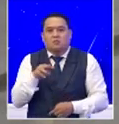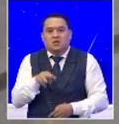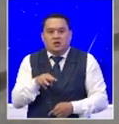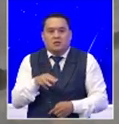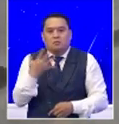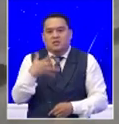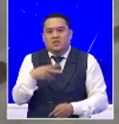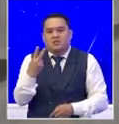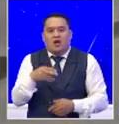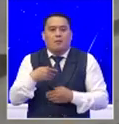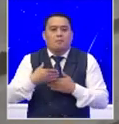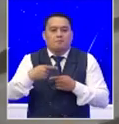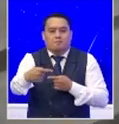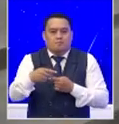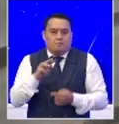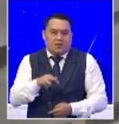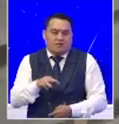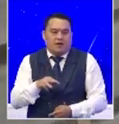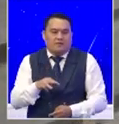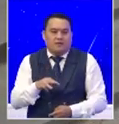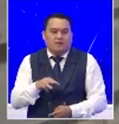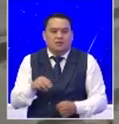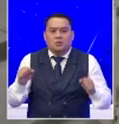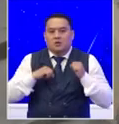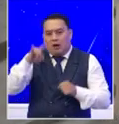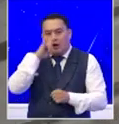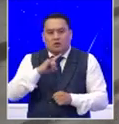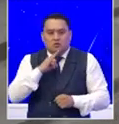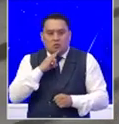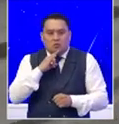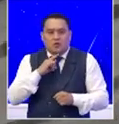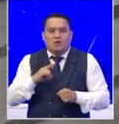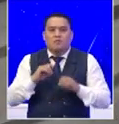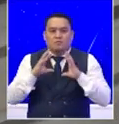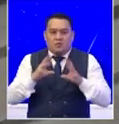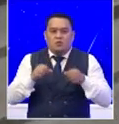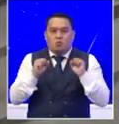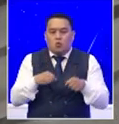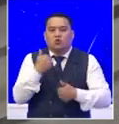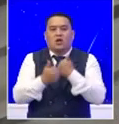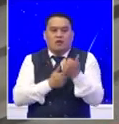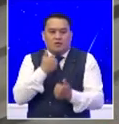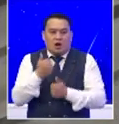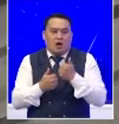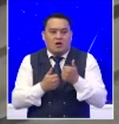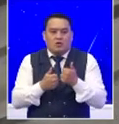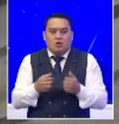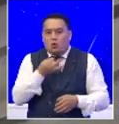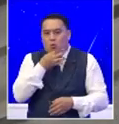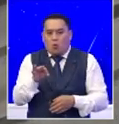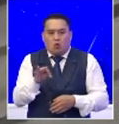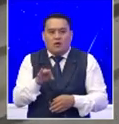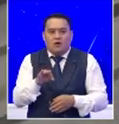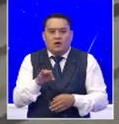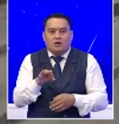– 52 метра. Уже в июне спортсмены со всего Казахстана, а позднее и мира, смогут принять участие на соревнованиях любого масштаба, ведь выполнен